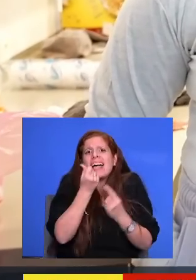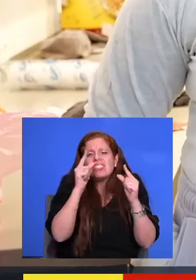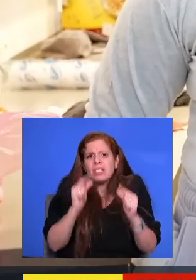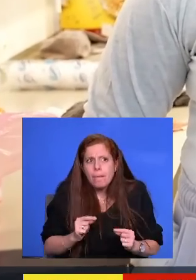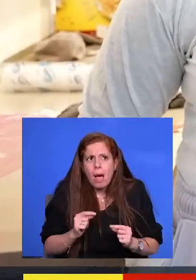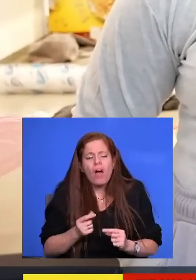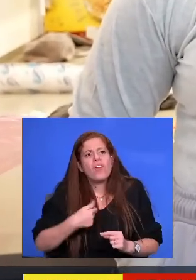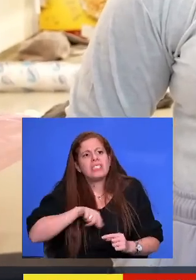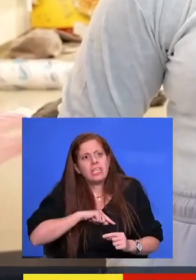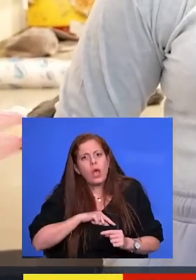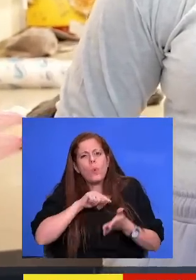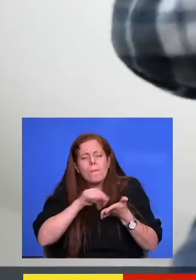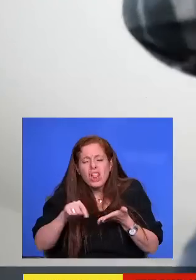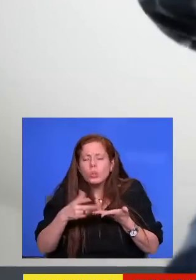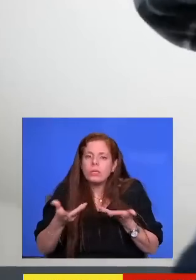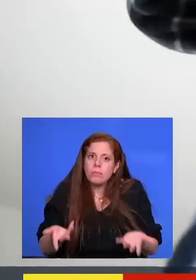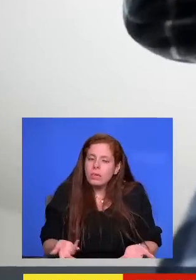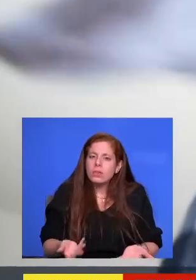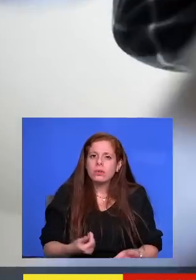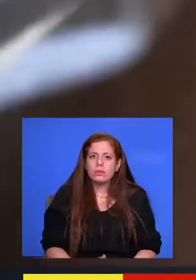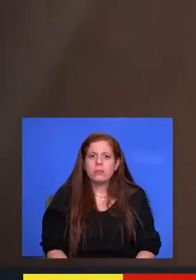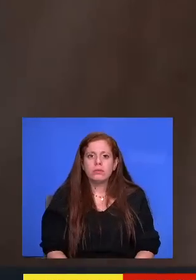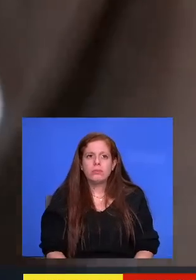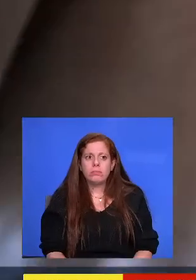אנחנו נכנסים למינוסים ולזה.